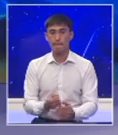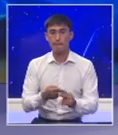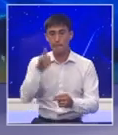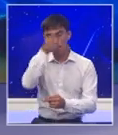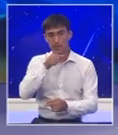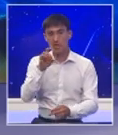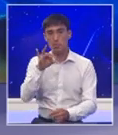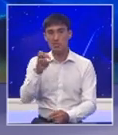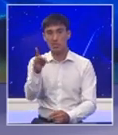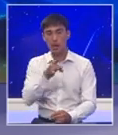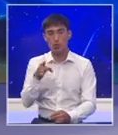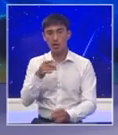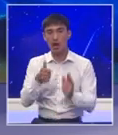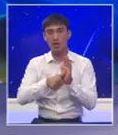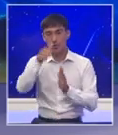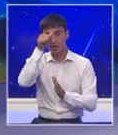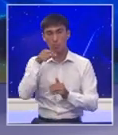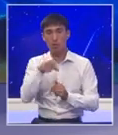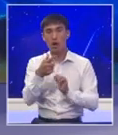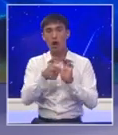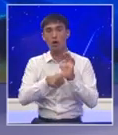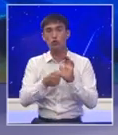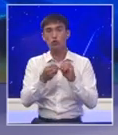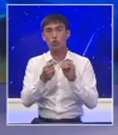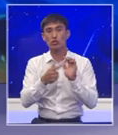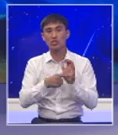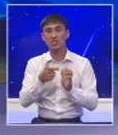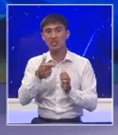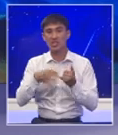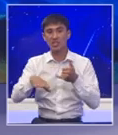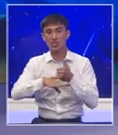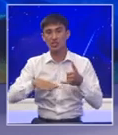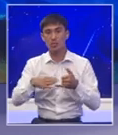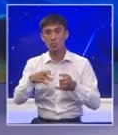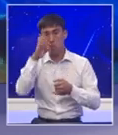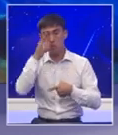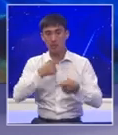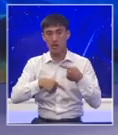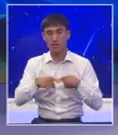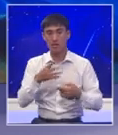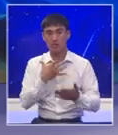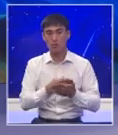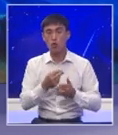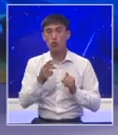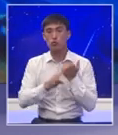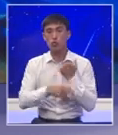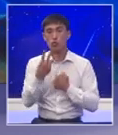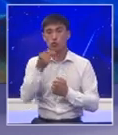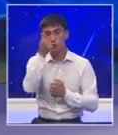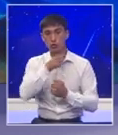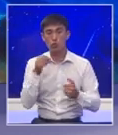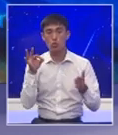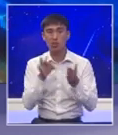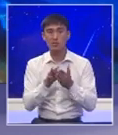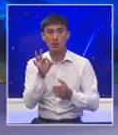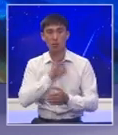Биыл Еңбекші Қазақ ауданында 6 айда 1617 гектар жер мемлекет меншігіне қайтарылған. Ал соңғы 3 жылда өз